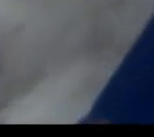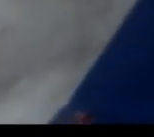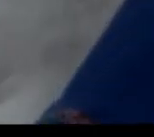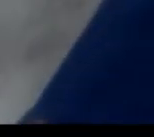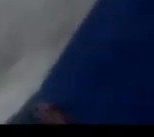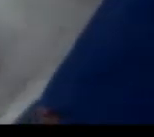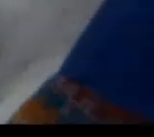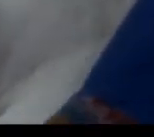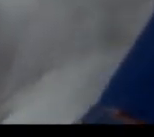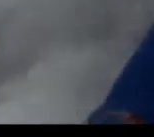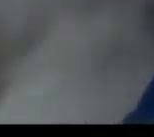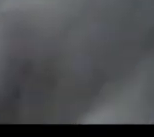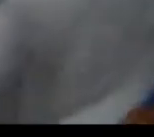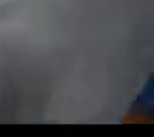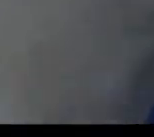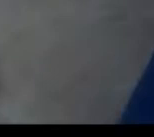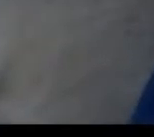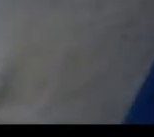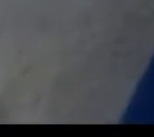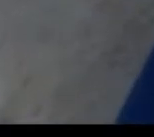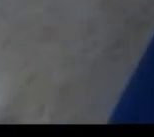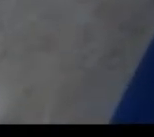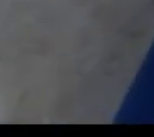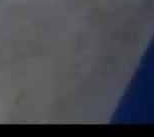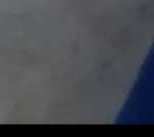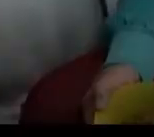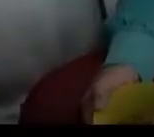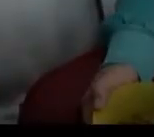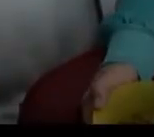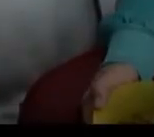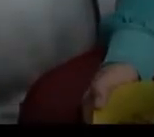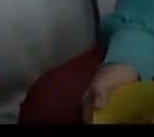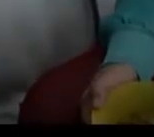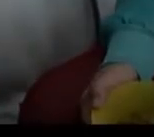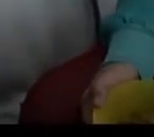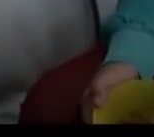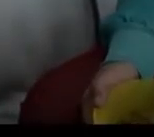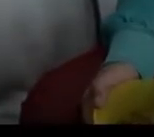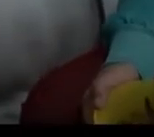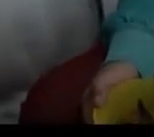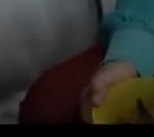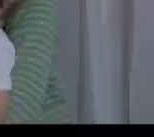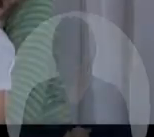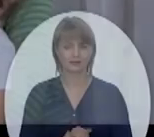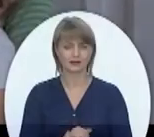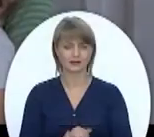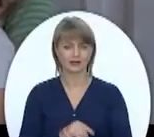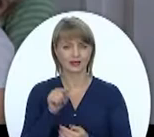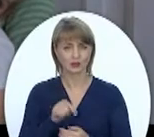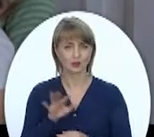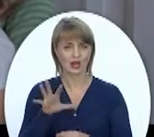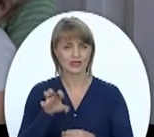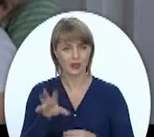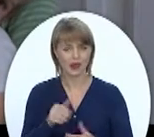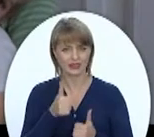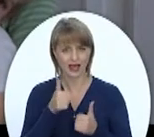прямо. Здравствуй. Здравствуй, Артур. Здравствуй, Боря. Хорошо. Тут